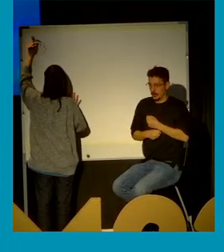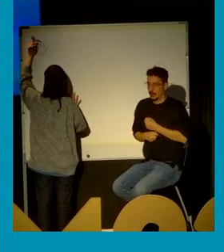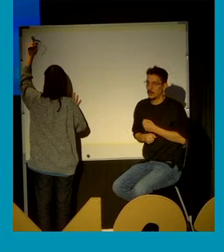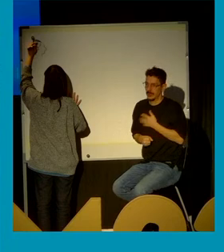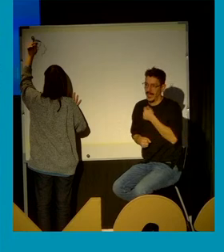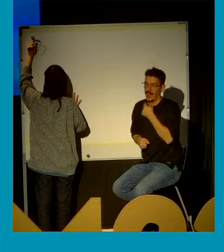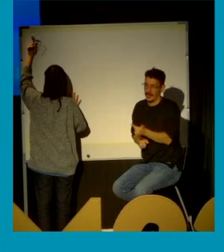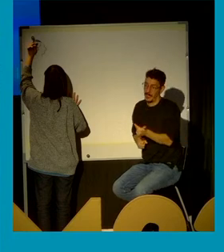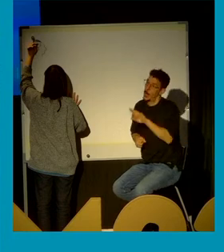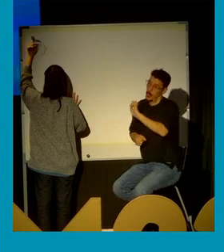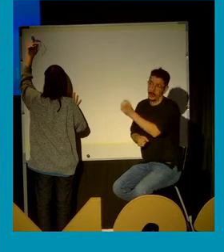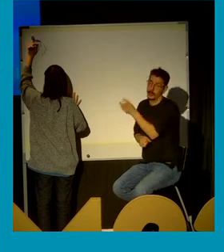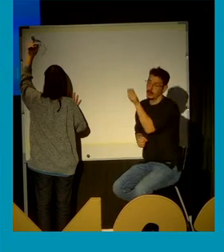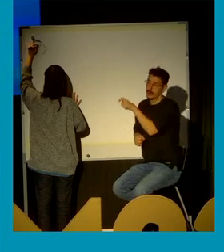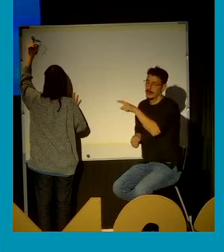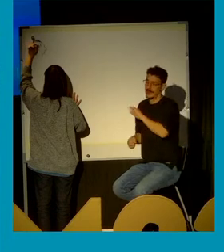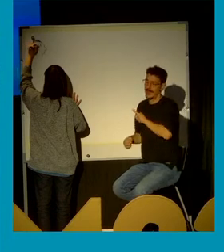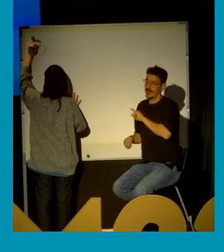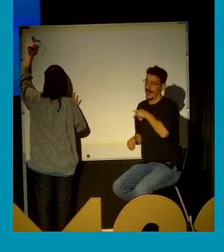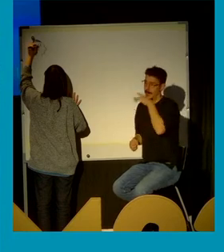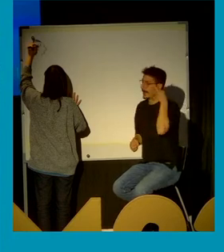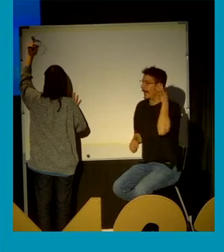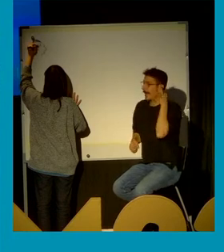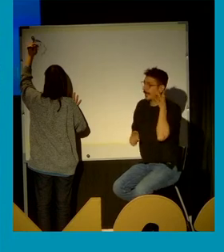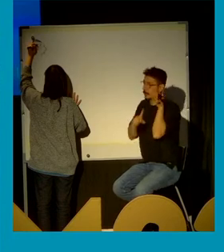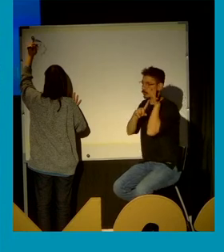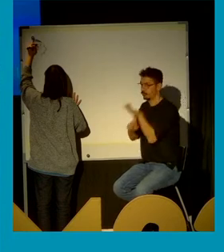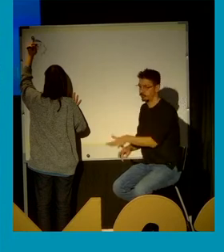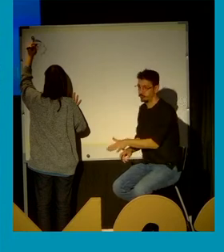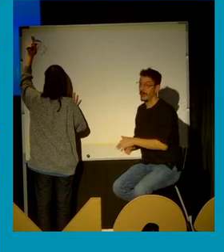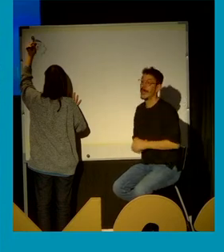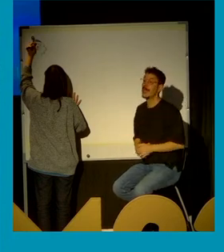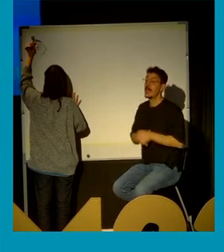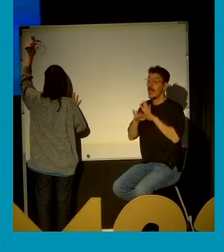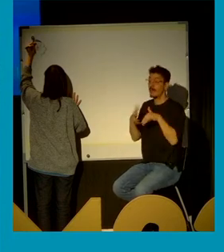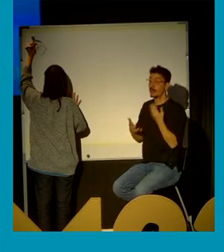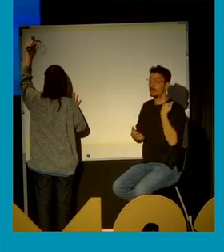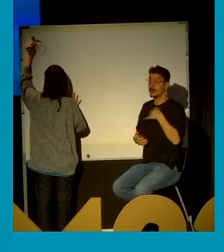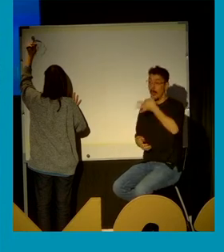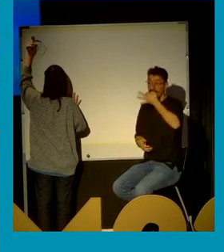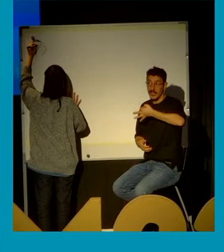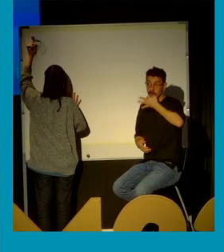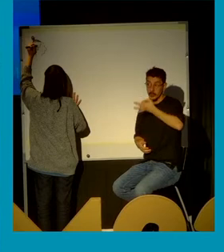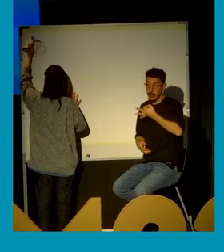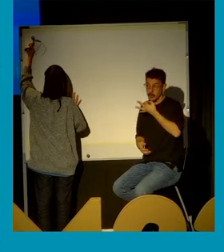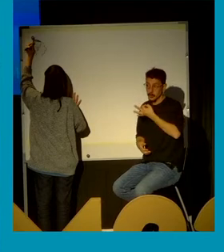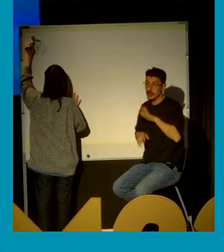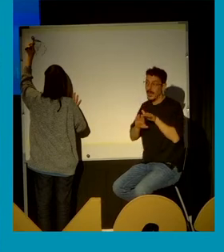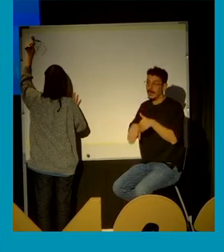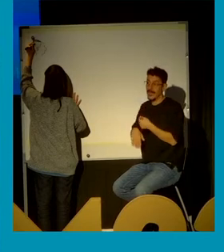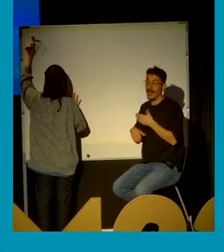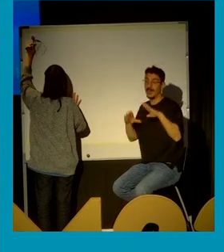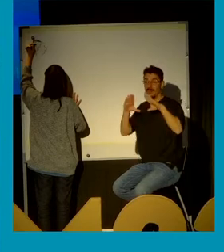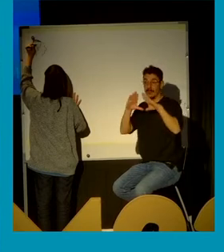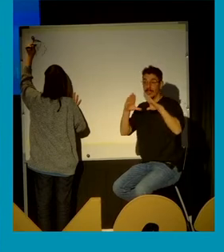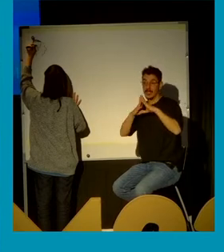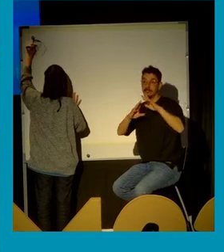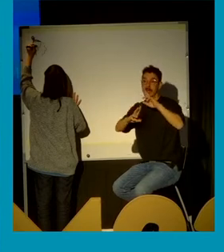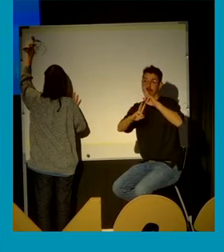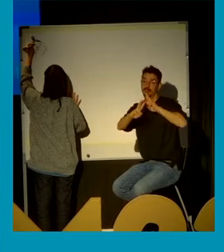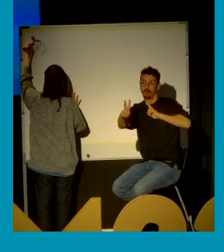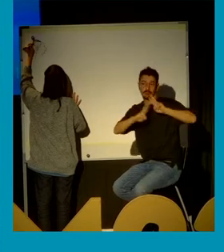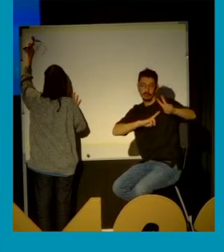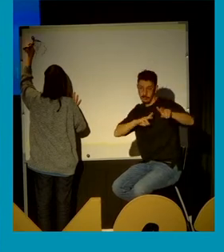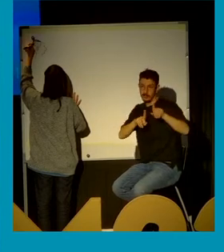subalternitzades. Aleshores, des d'aquests discursos el que han vingut a dir els feminismes és que les violències